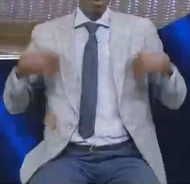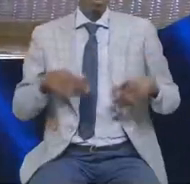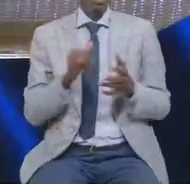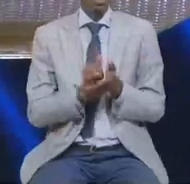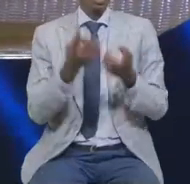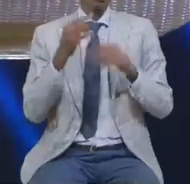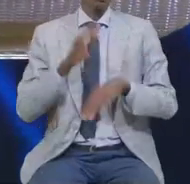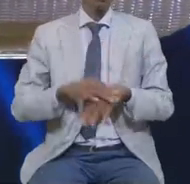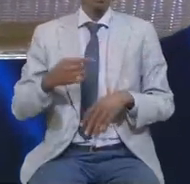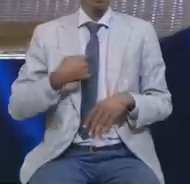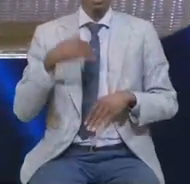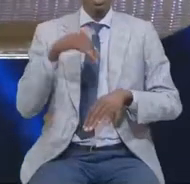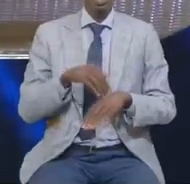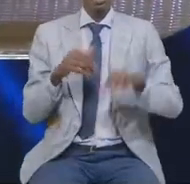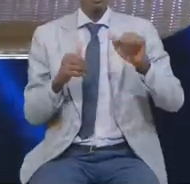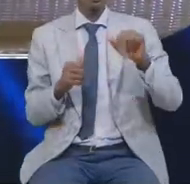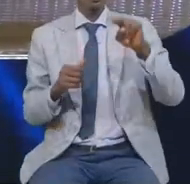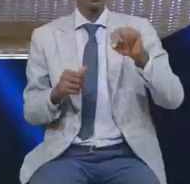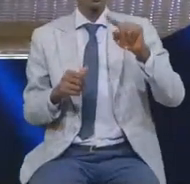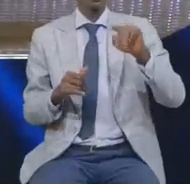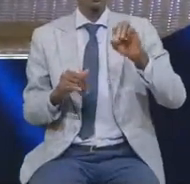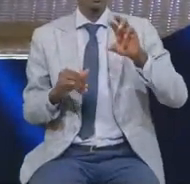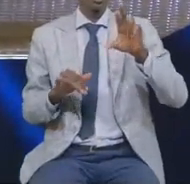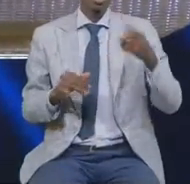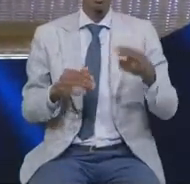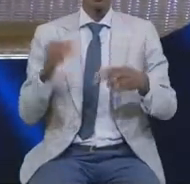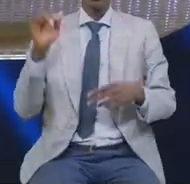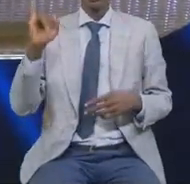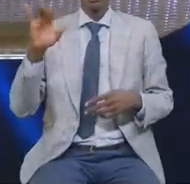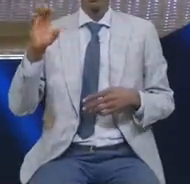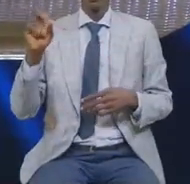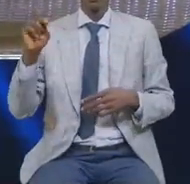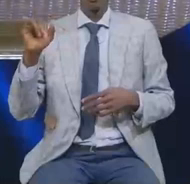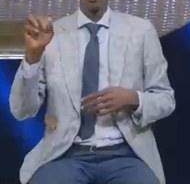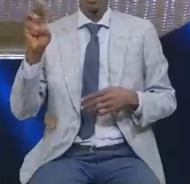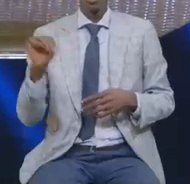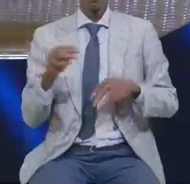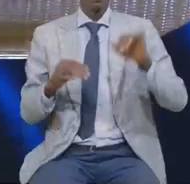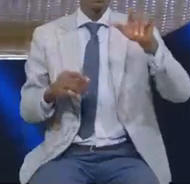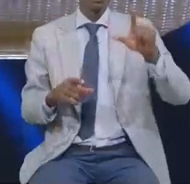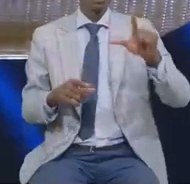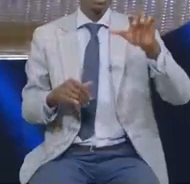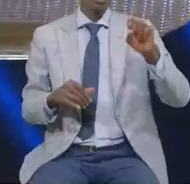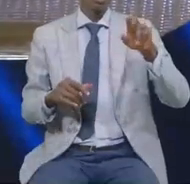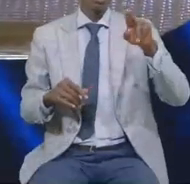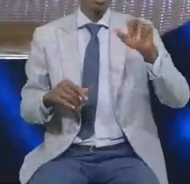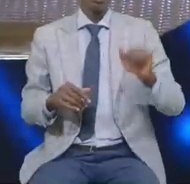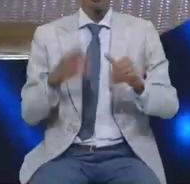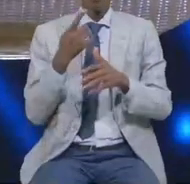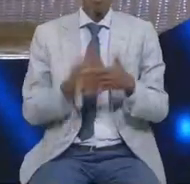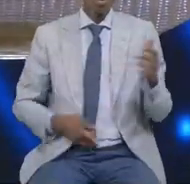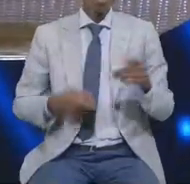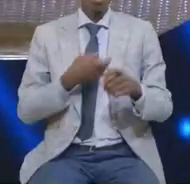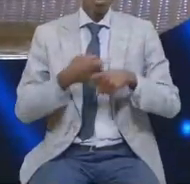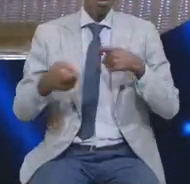n'ai-je pas été exposé à Antioche, à Icône, à Lystre? Quelles persécutions n'ai-je pas